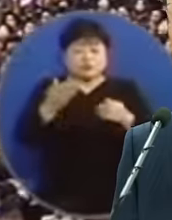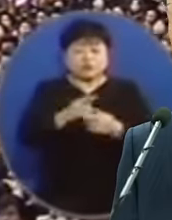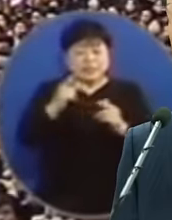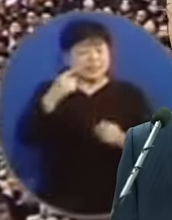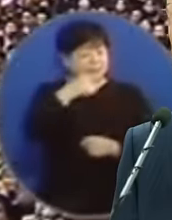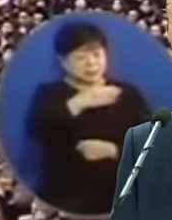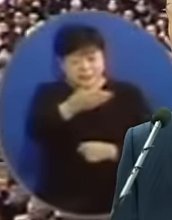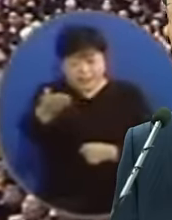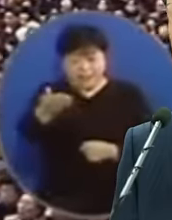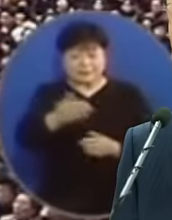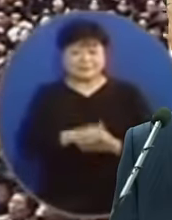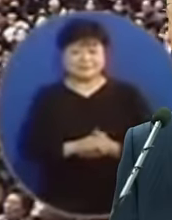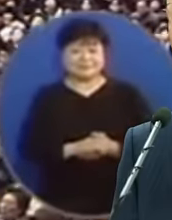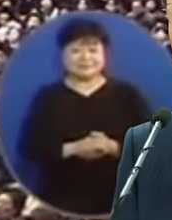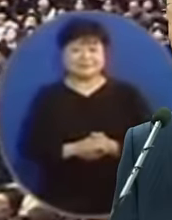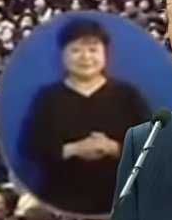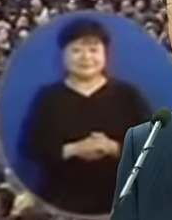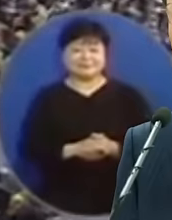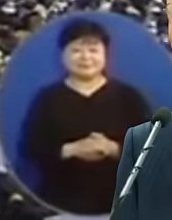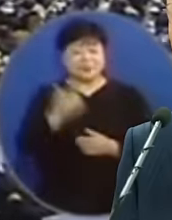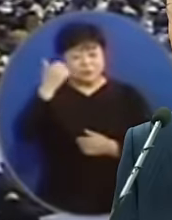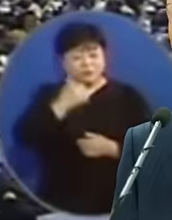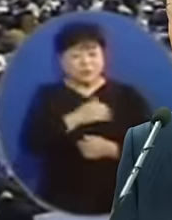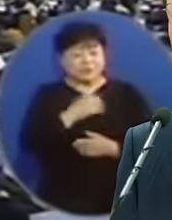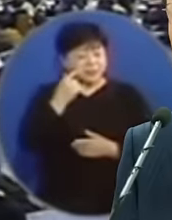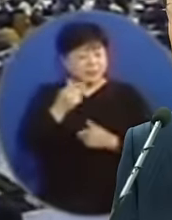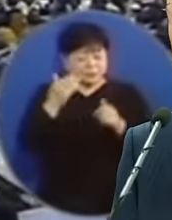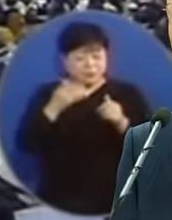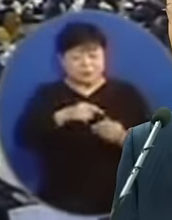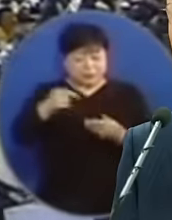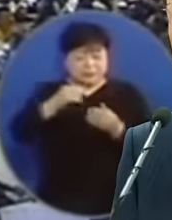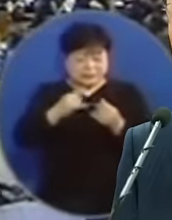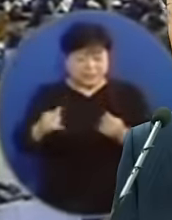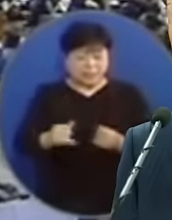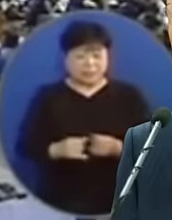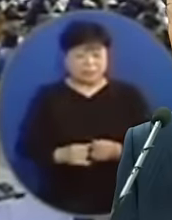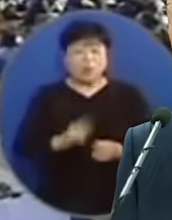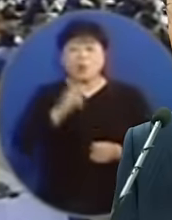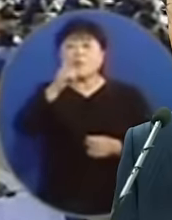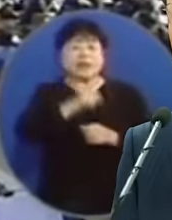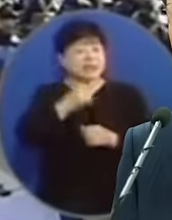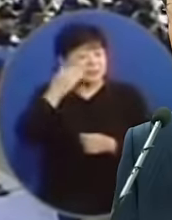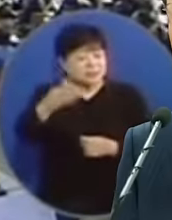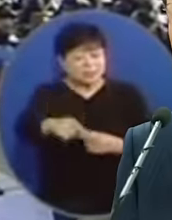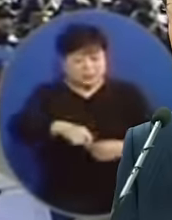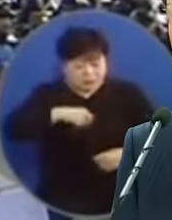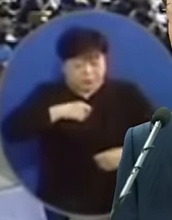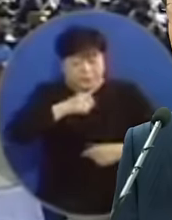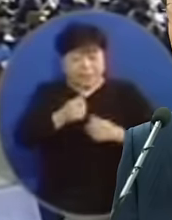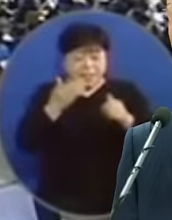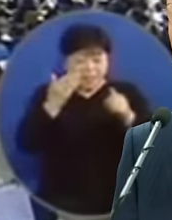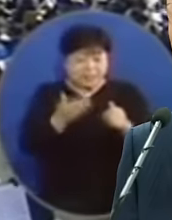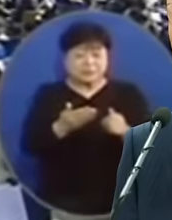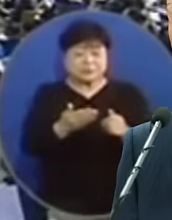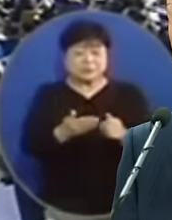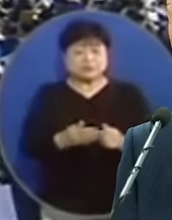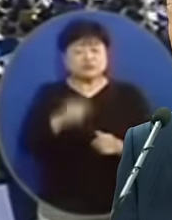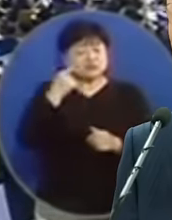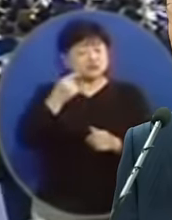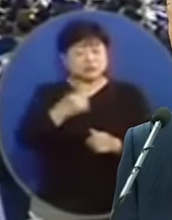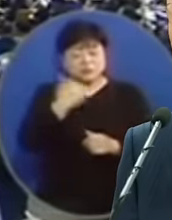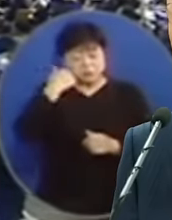우리에게 주시지 아니하시겠느냐? 누가 능히 하나님께서 택하신 자들을 고발하리요? 의롭다 하시는 하나님이시니 누가